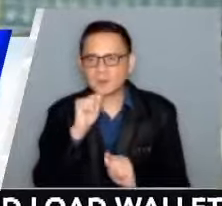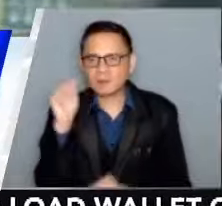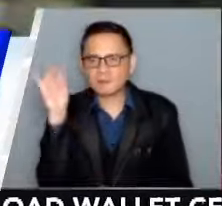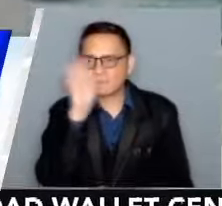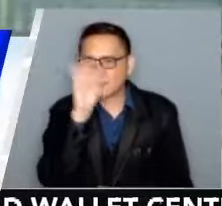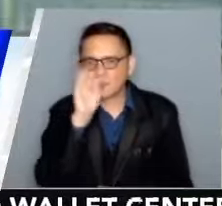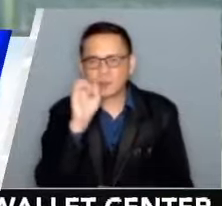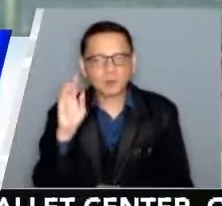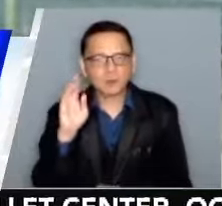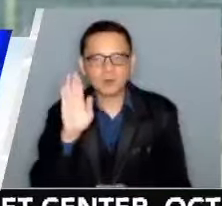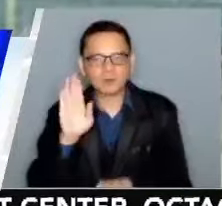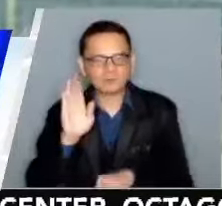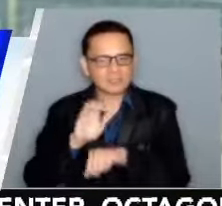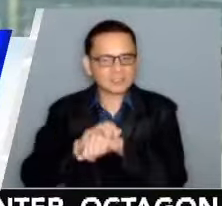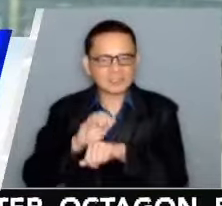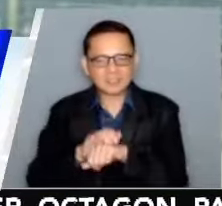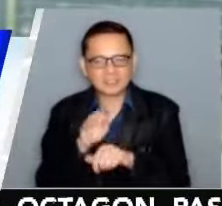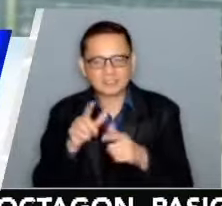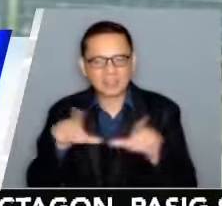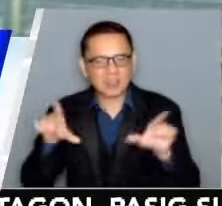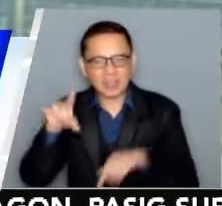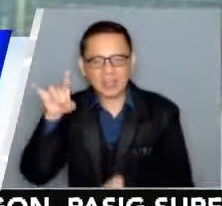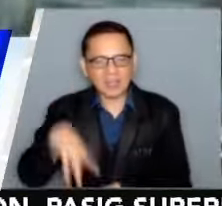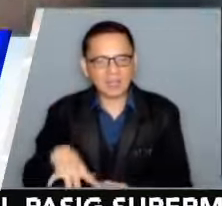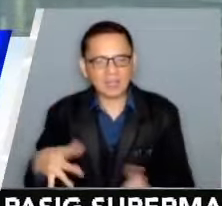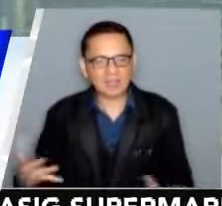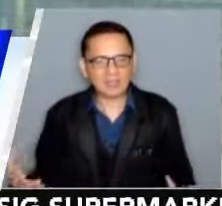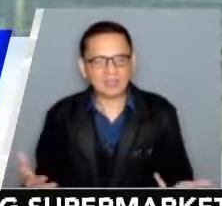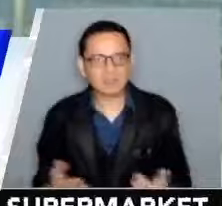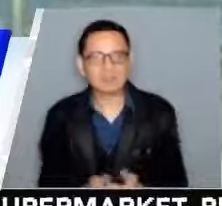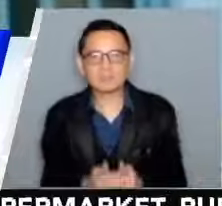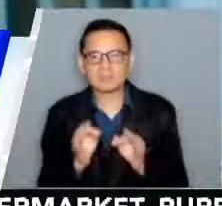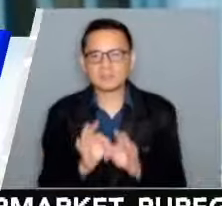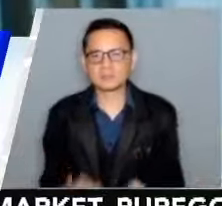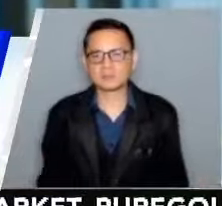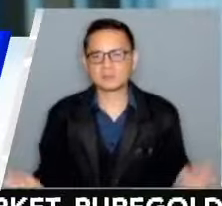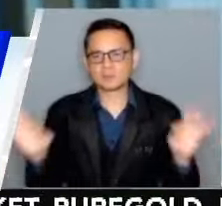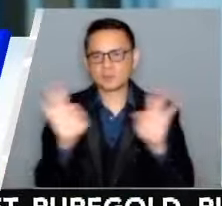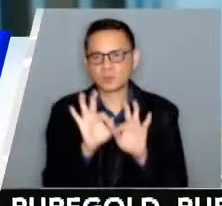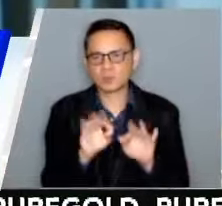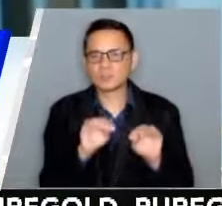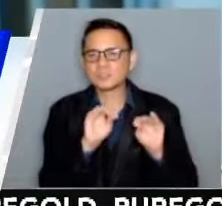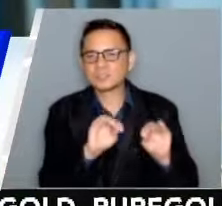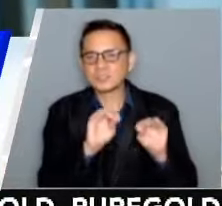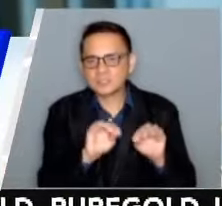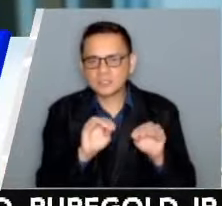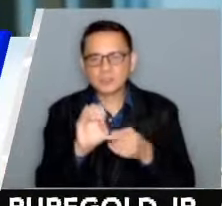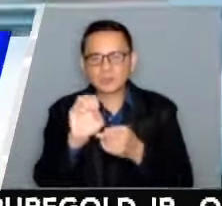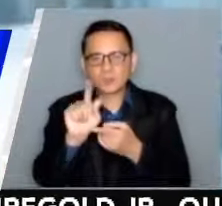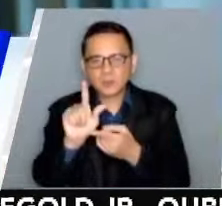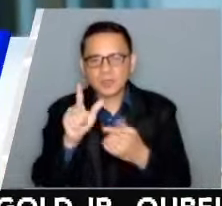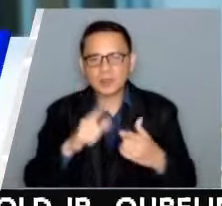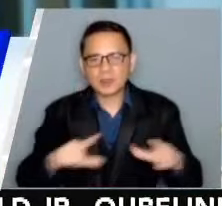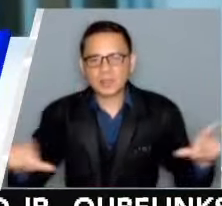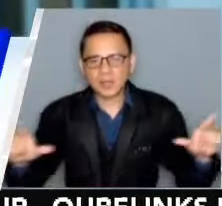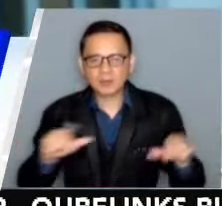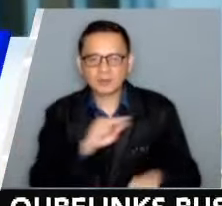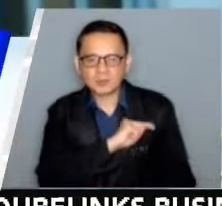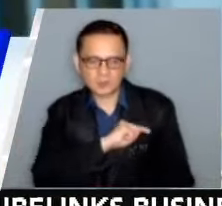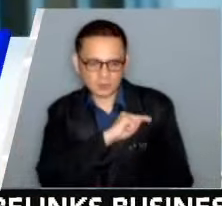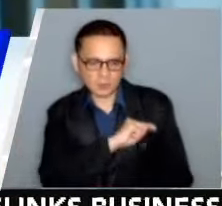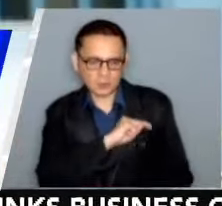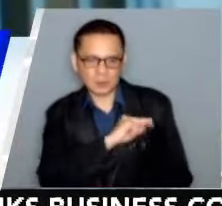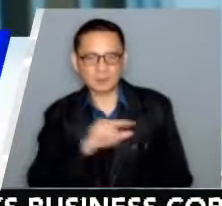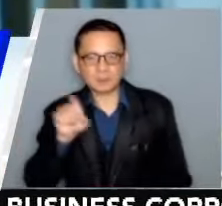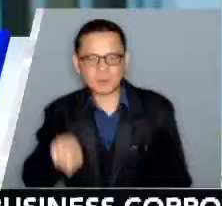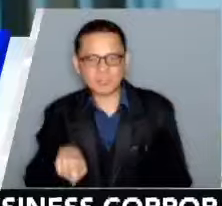wika. Gayet ng Teachers Dignity Coalition, mahalaga ang pagtuturo gamit ang mother tongue. Nakasaad naman sa batas